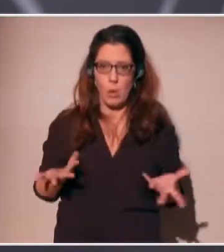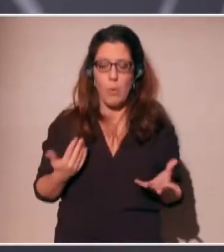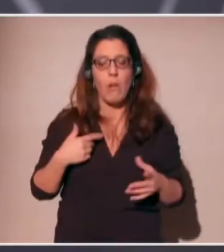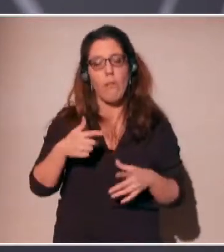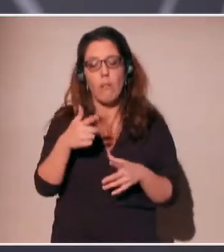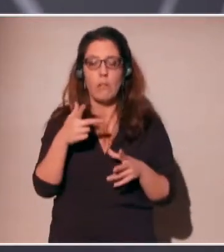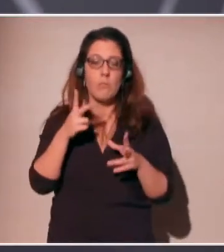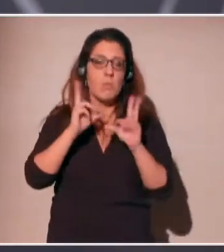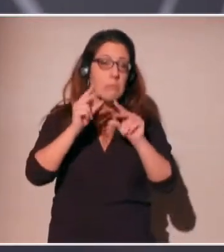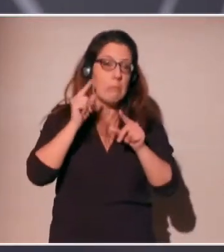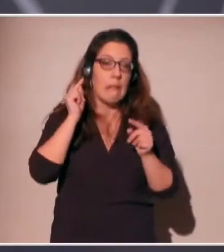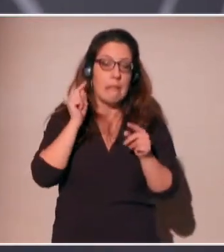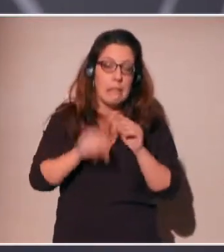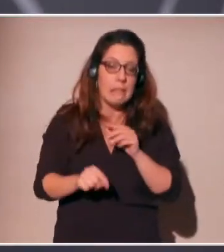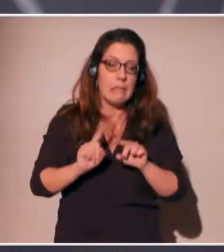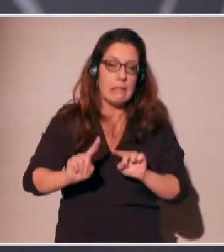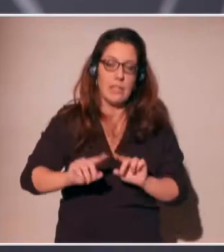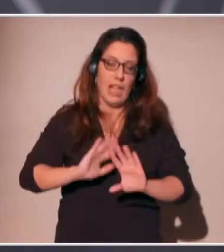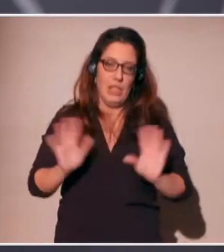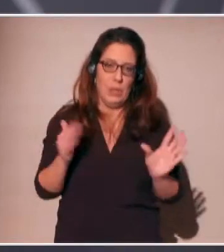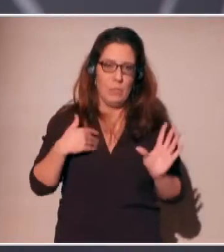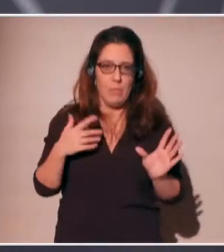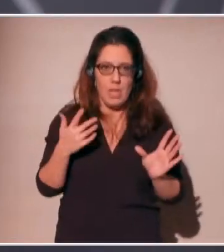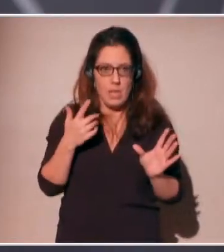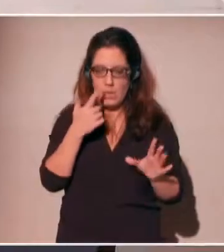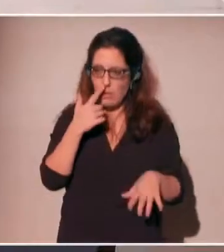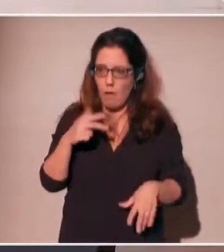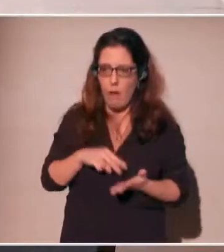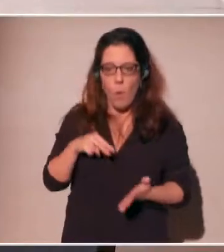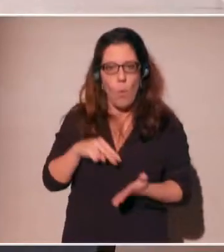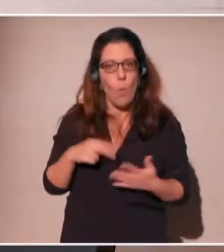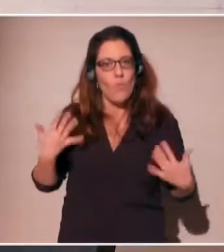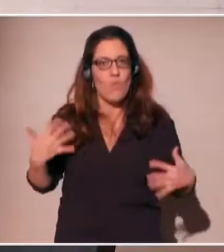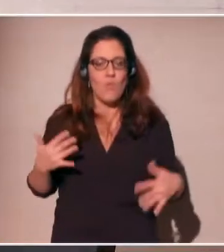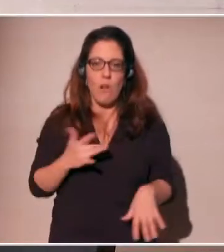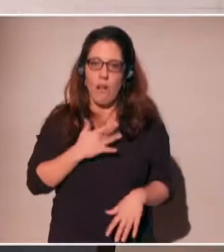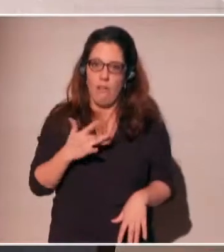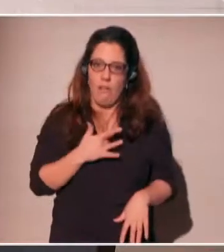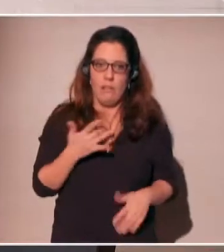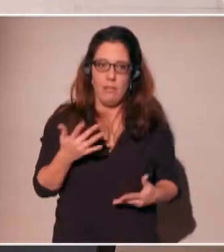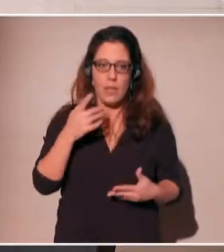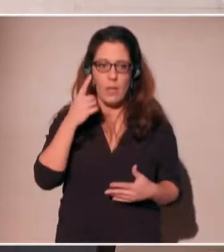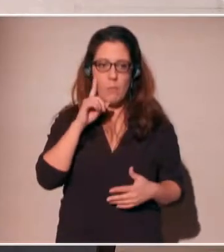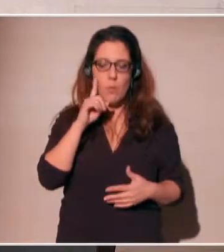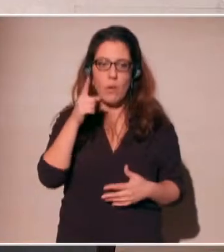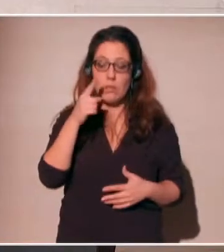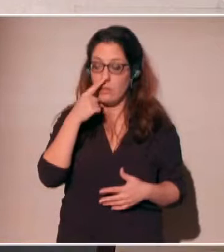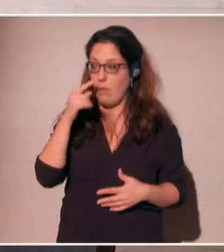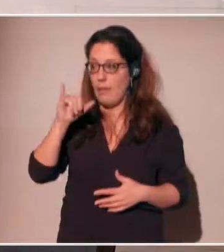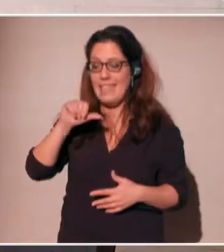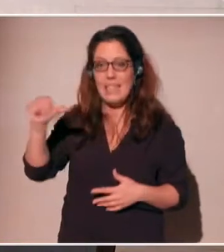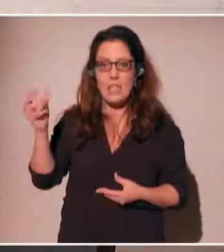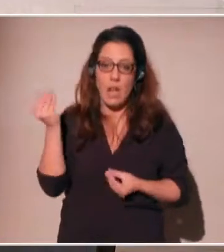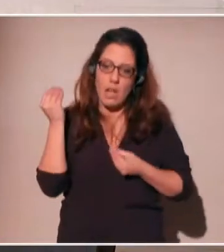des capteurs intelligents, mais ça, c'est vraiment quelque chose qui m'enthousiaste énormément. Et dans ce domaine-là, l'IA peut vraiment aider